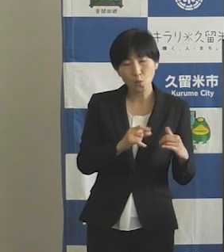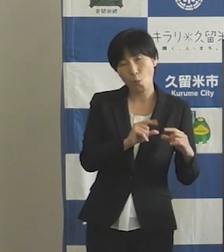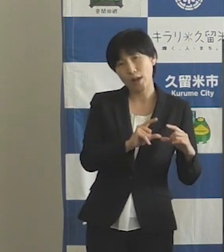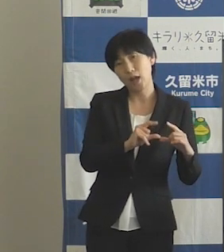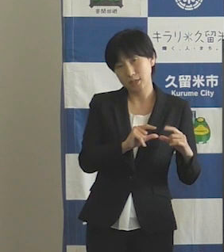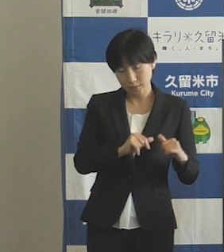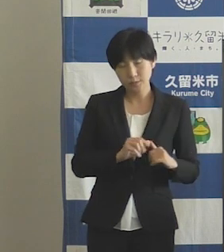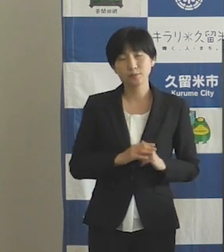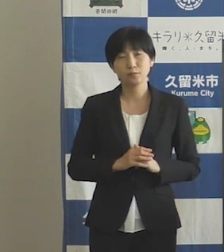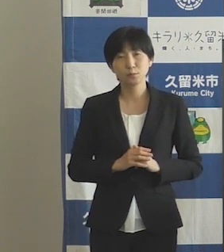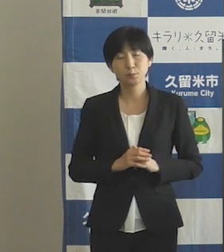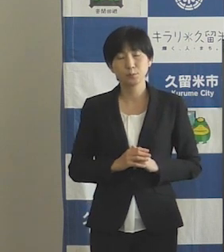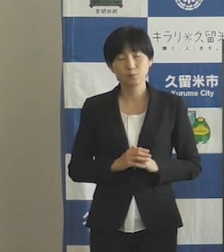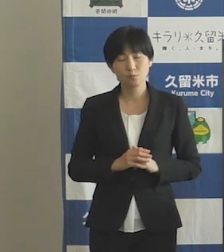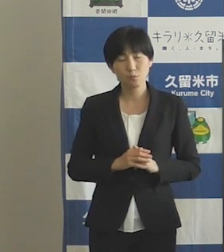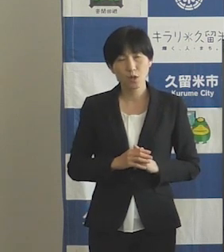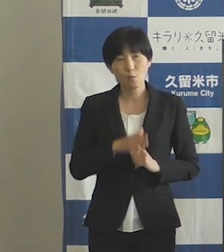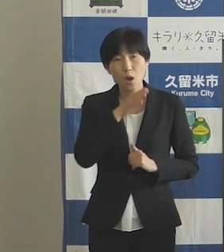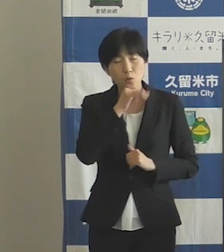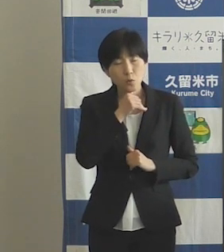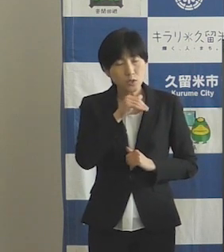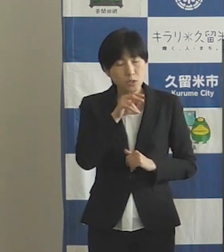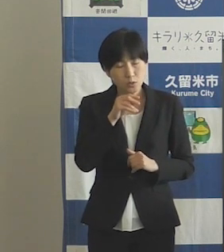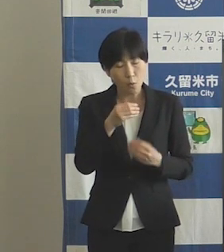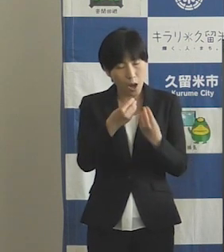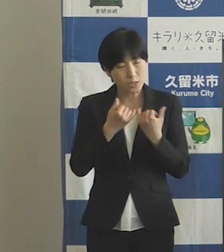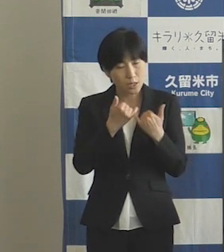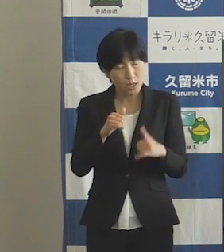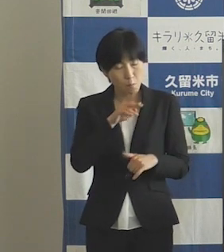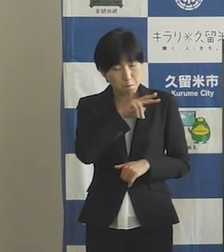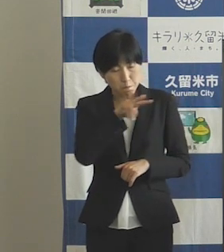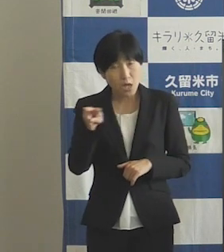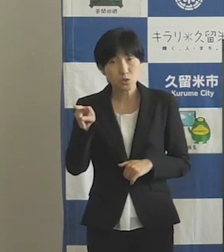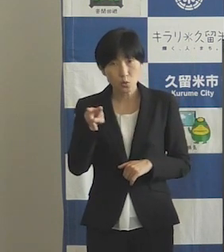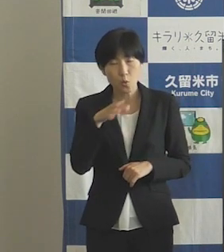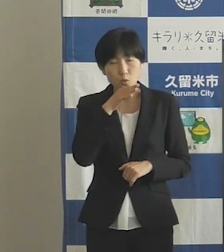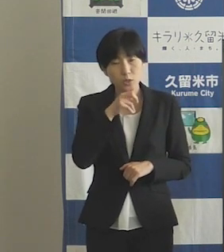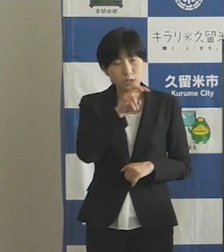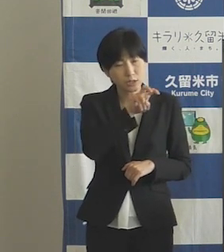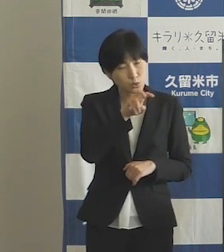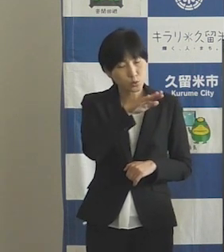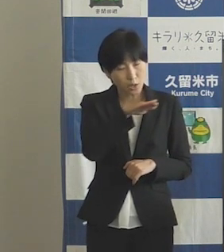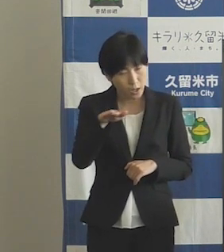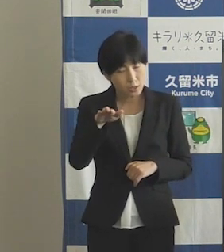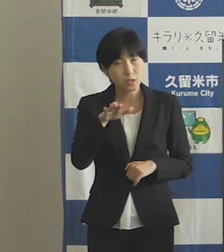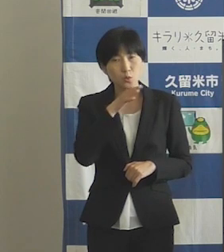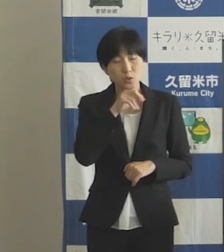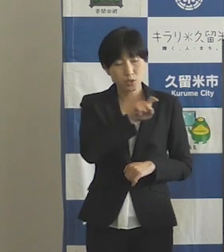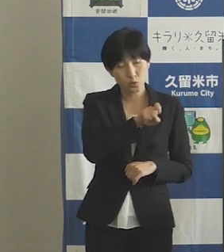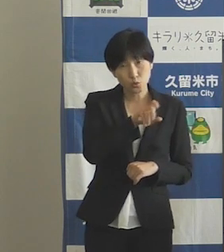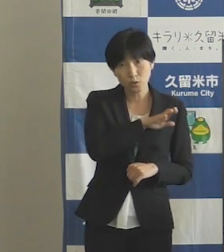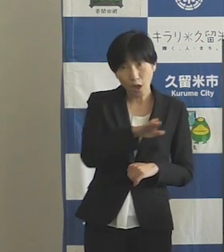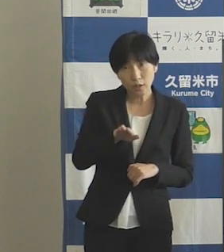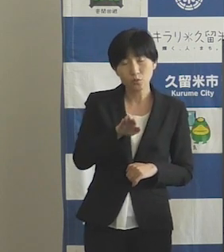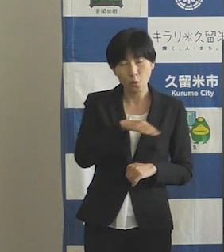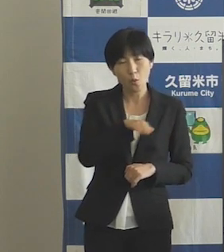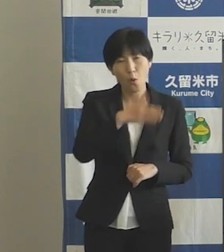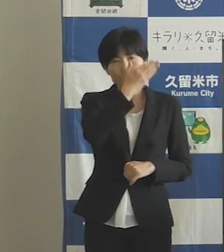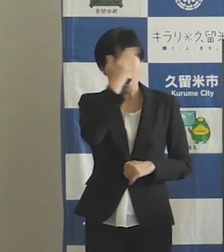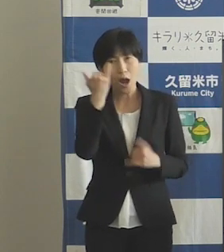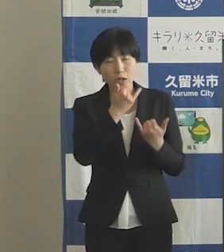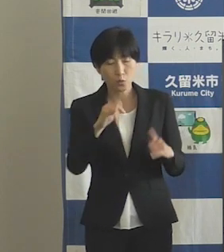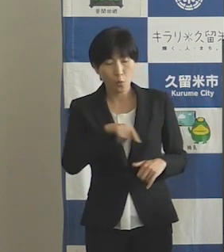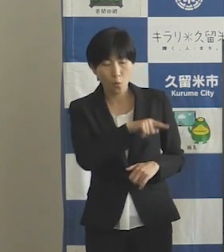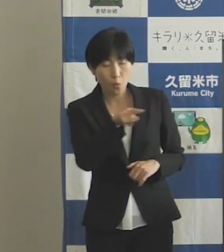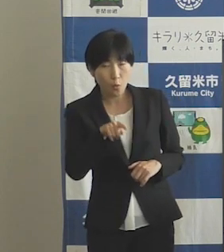ですが、年代ごとに感染者を見ますと20代、10代の若年層の